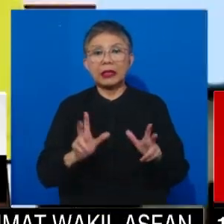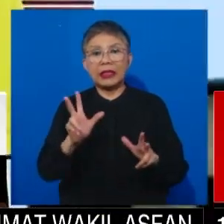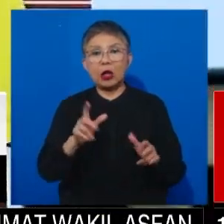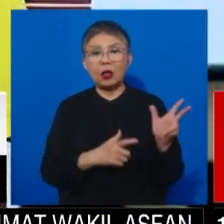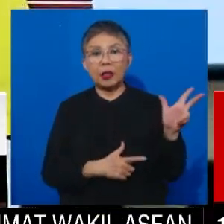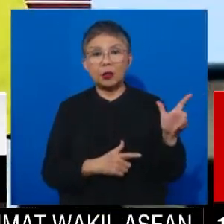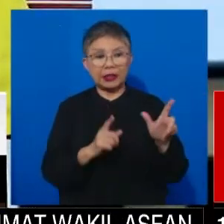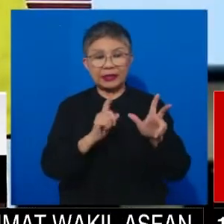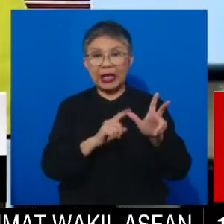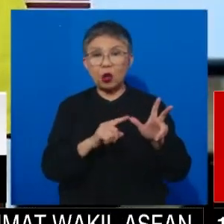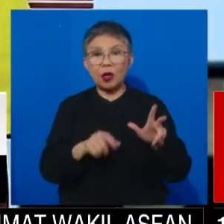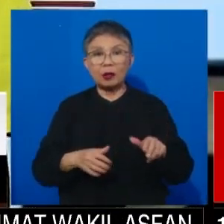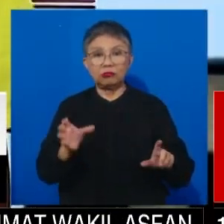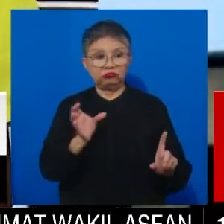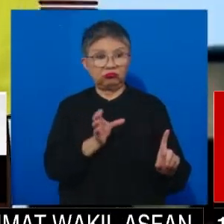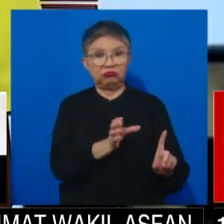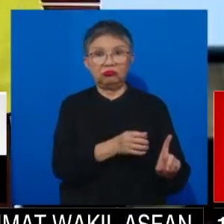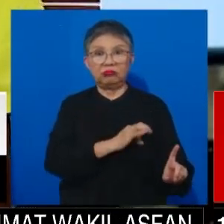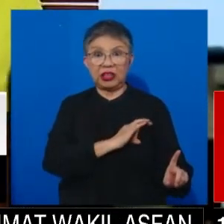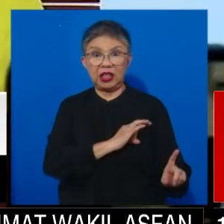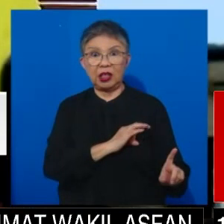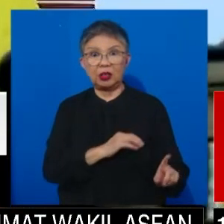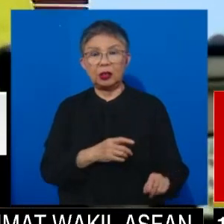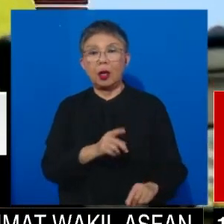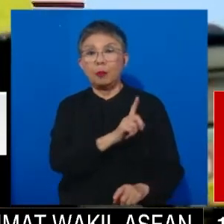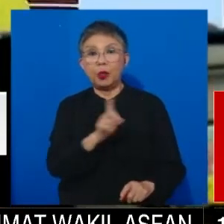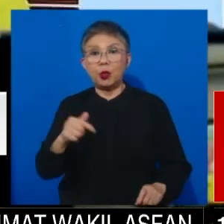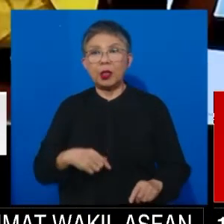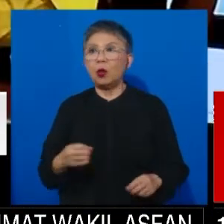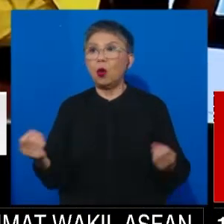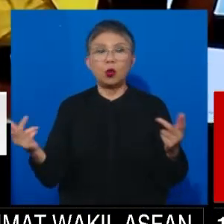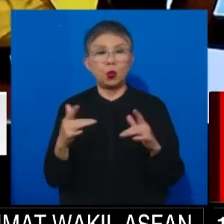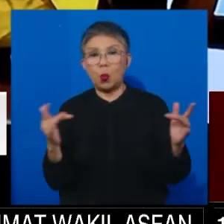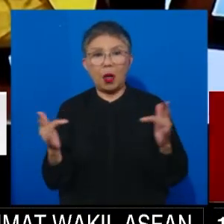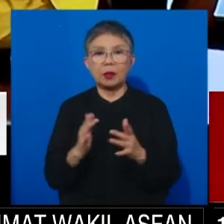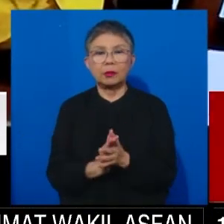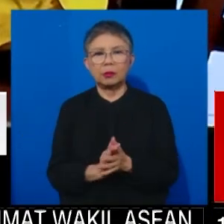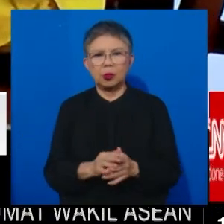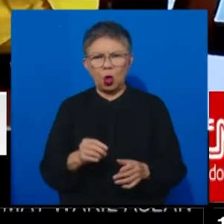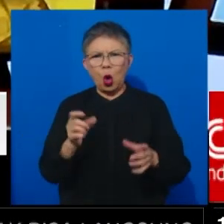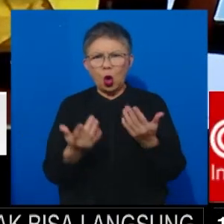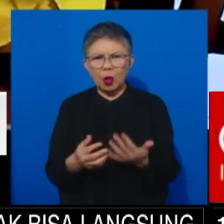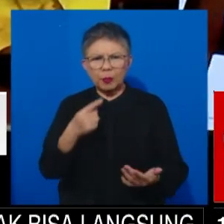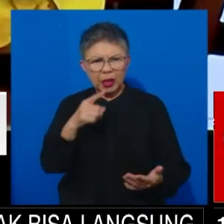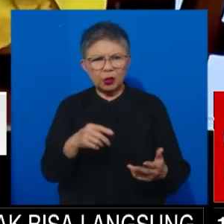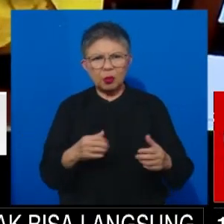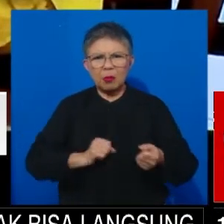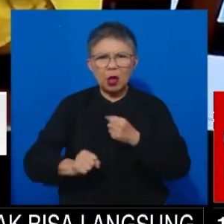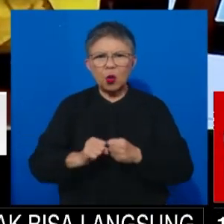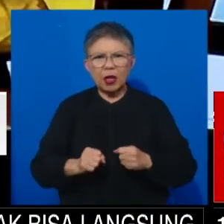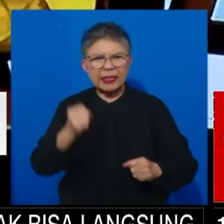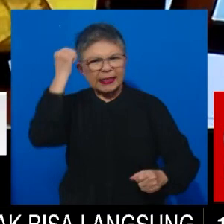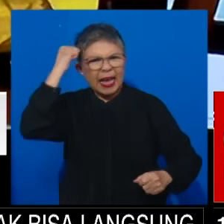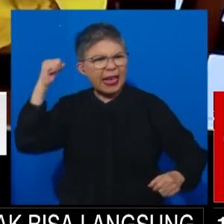TNI yang salah satunya anggota pas pampres sepekan terakhir menjadi perbincangan publik. Publik menilai ketiganya melakukan tindakan